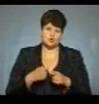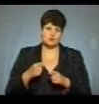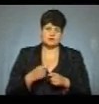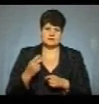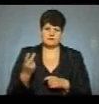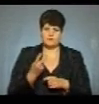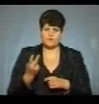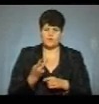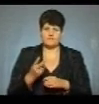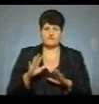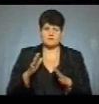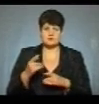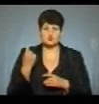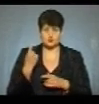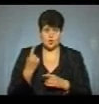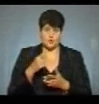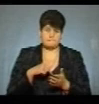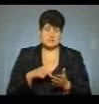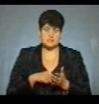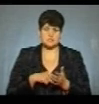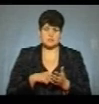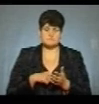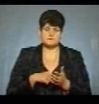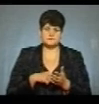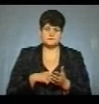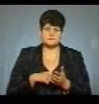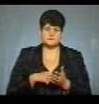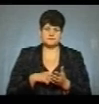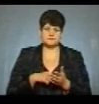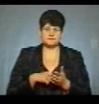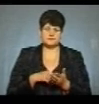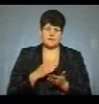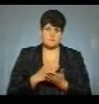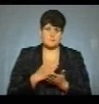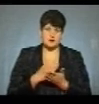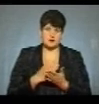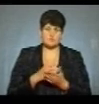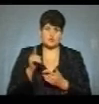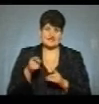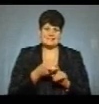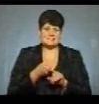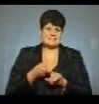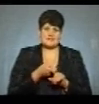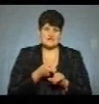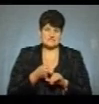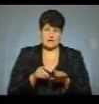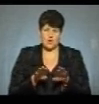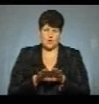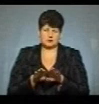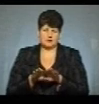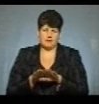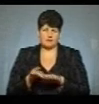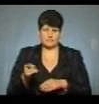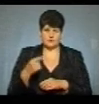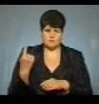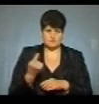цих 2 випадках з одного міста. Ми маємо десь їх зв'язки однакові по